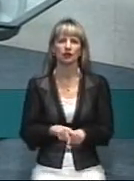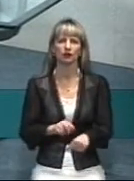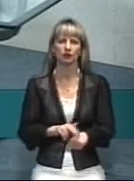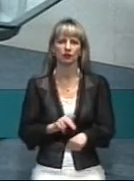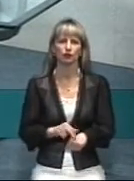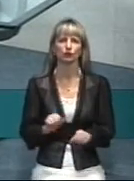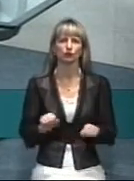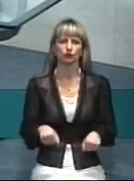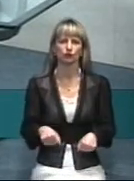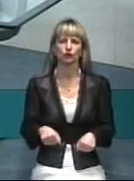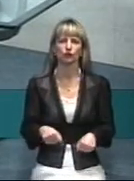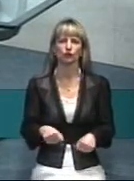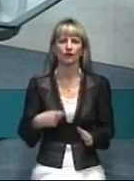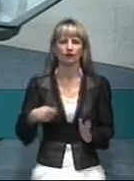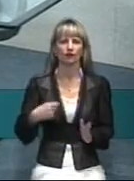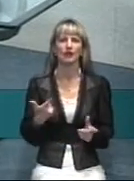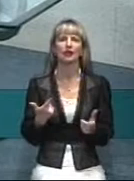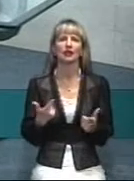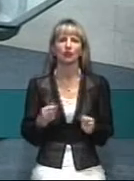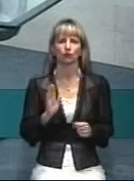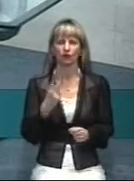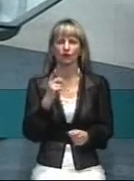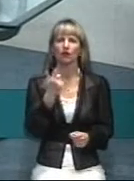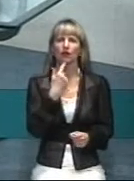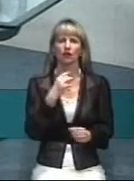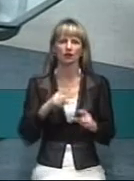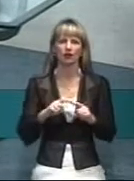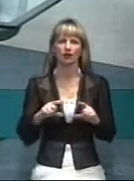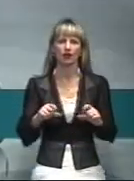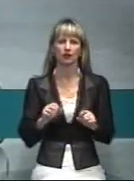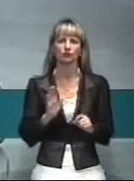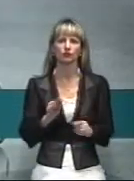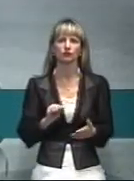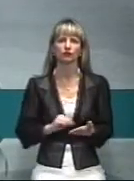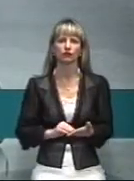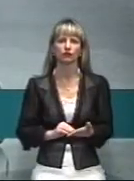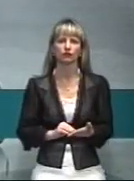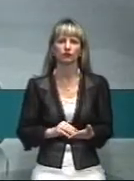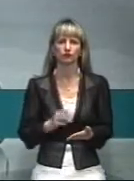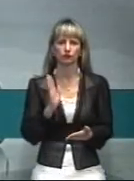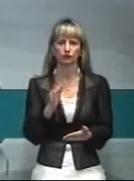може їм продемонструвати відео, де буде видно, що червоним квадратиком буде обведений саме його автомобіль.